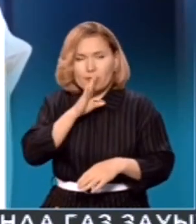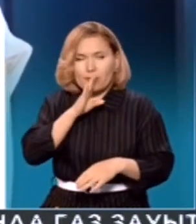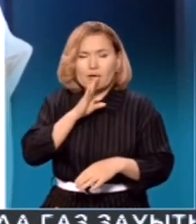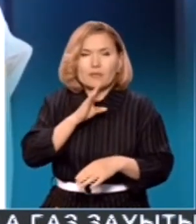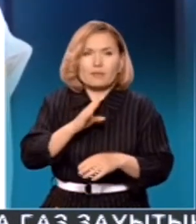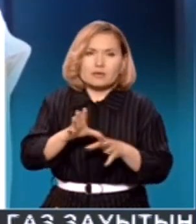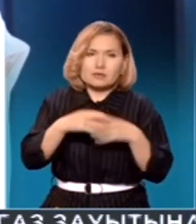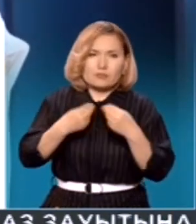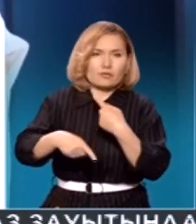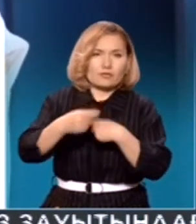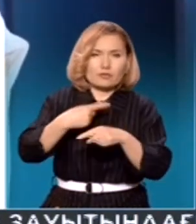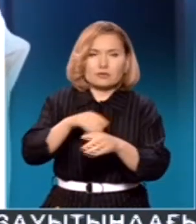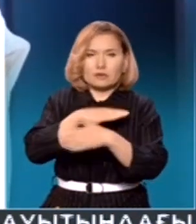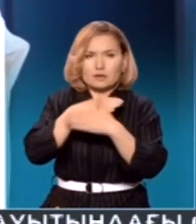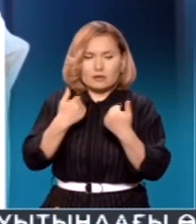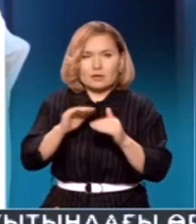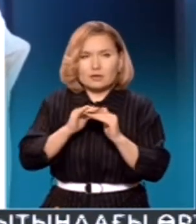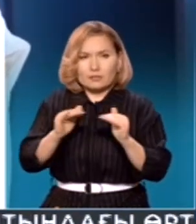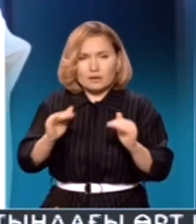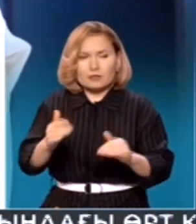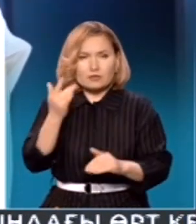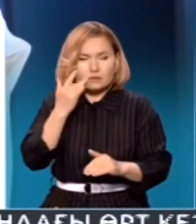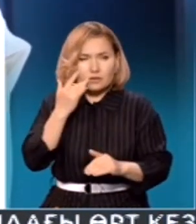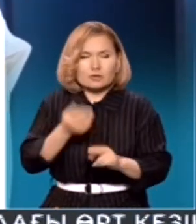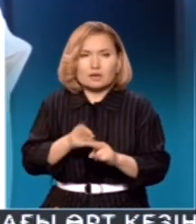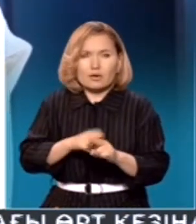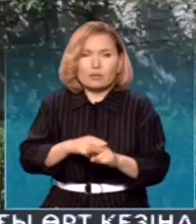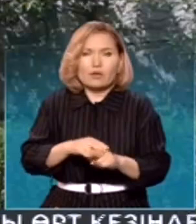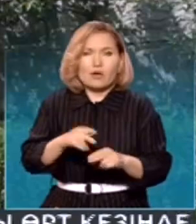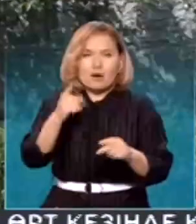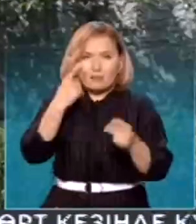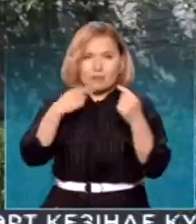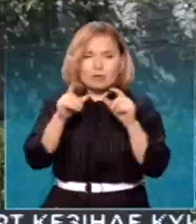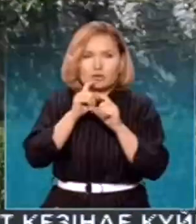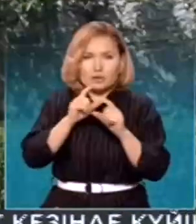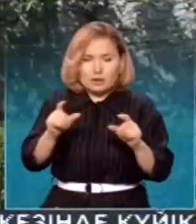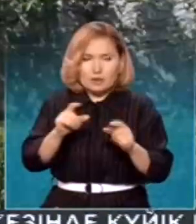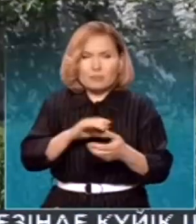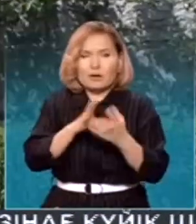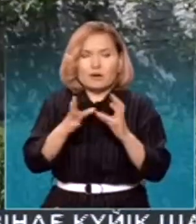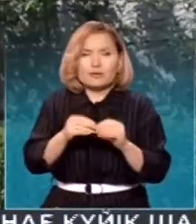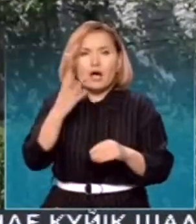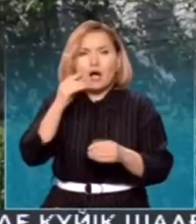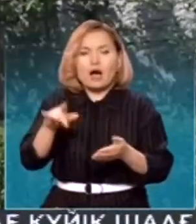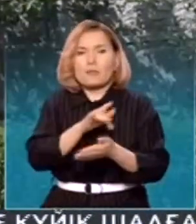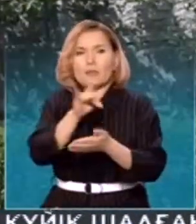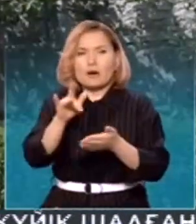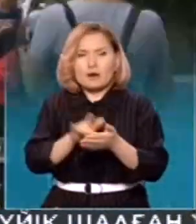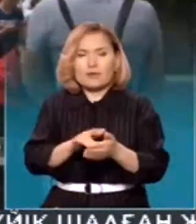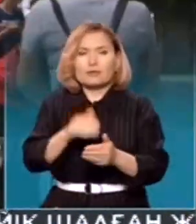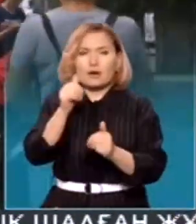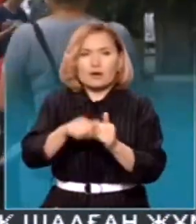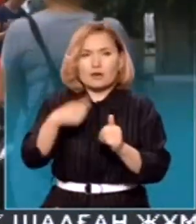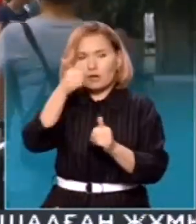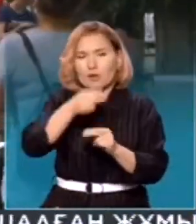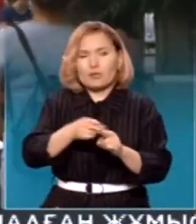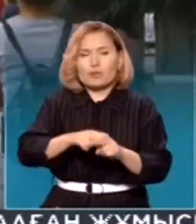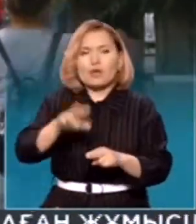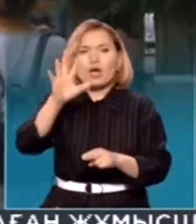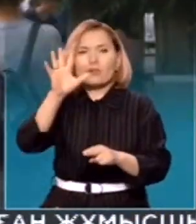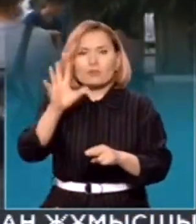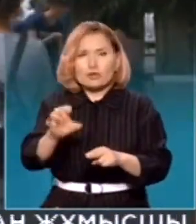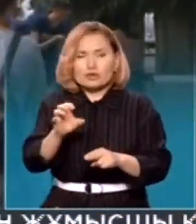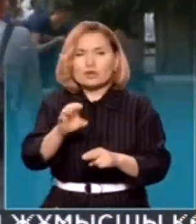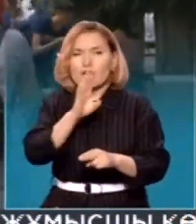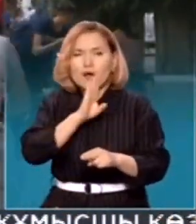па, қайтпақшы үйге, бармайықшы үйге деп шырылдайды. Алматыда бір ғана дағдарыс орталығын жылына кем дегенде 500-ге жуық